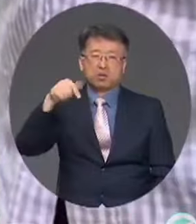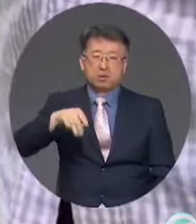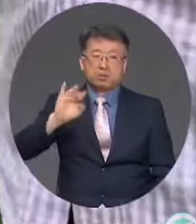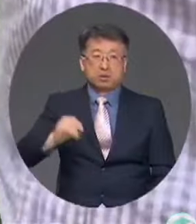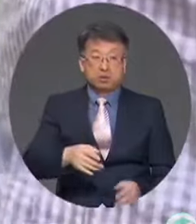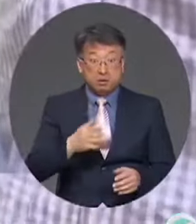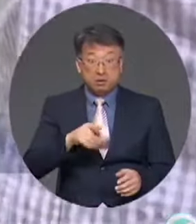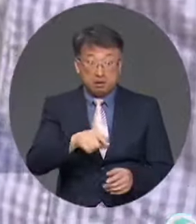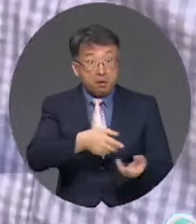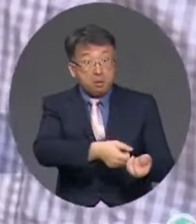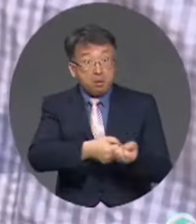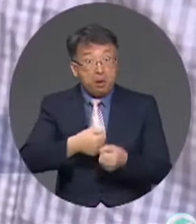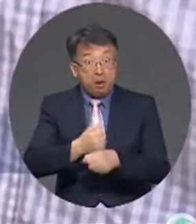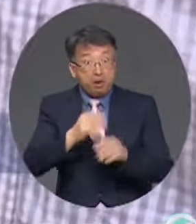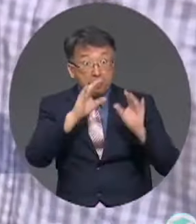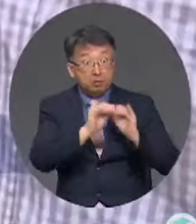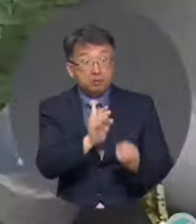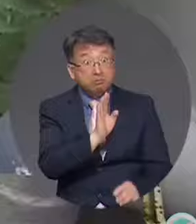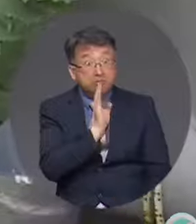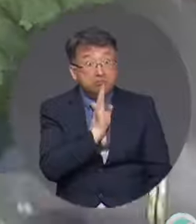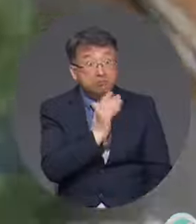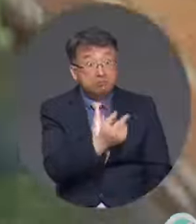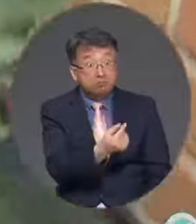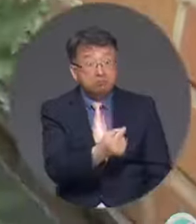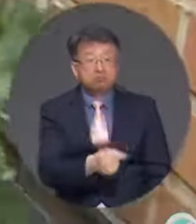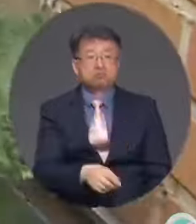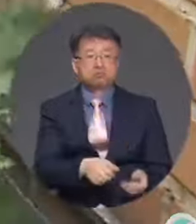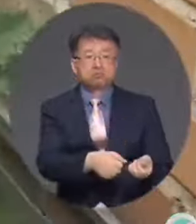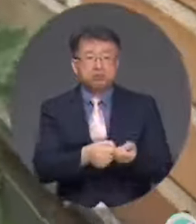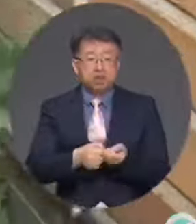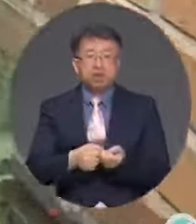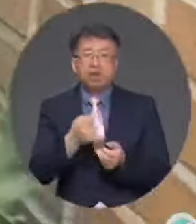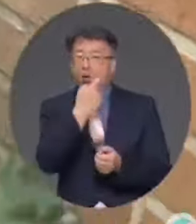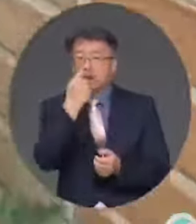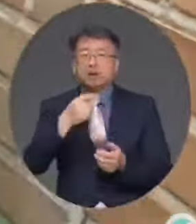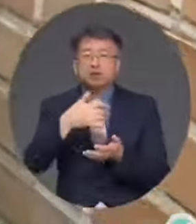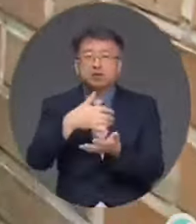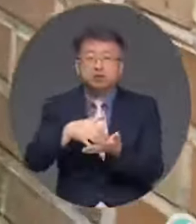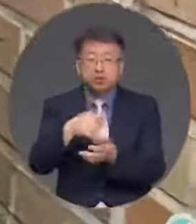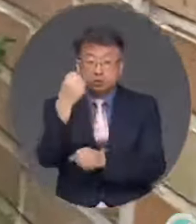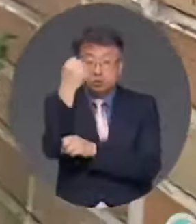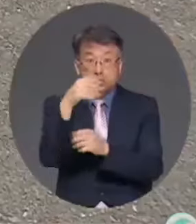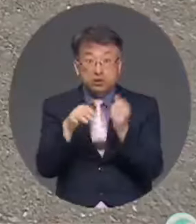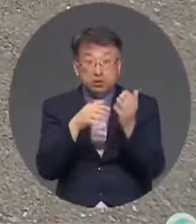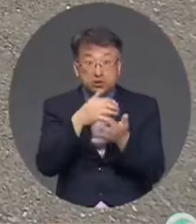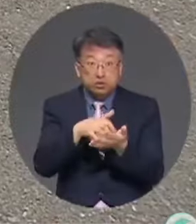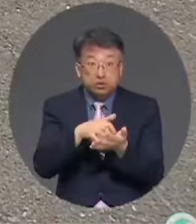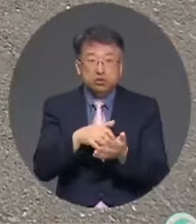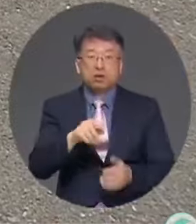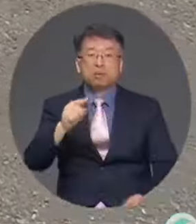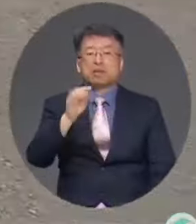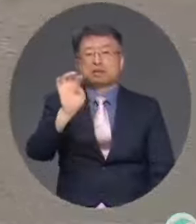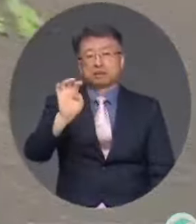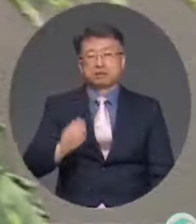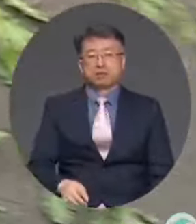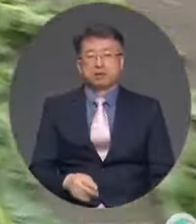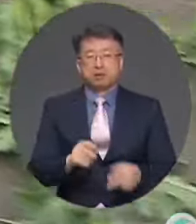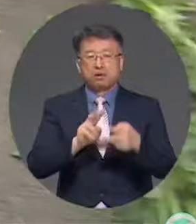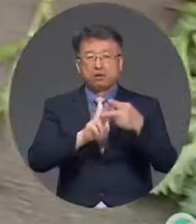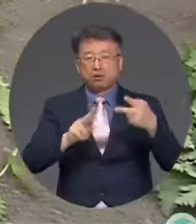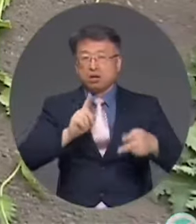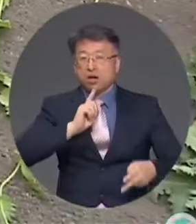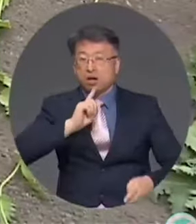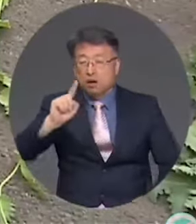이거 뽑습니다, 그러면. 동의하시죠, 이거. 현장에서 확인된 것만 뿌리 기준 140주. 형사 입건